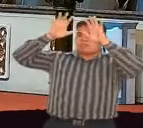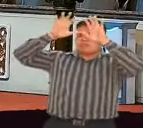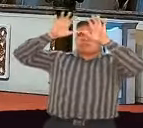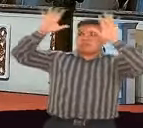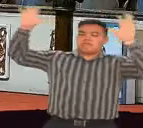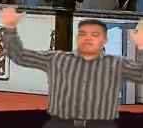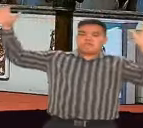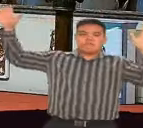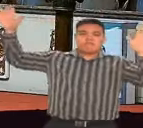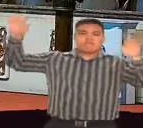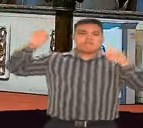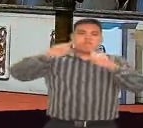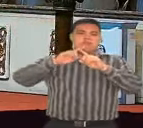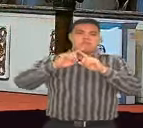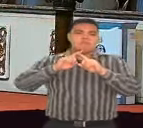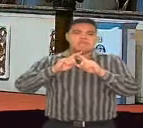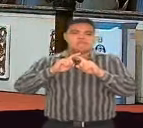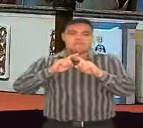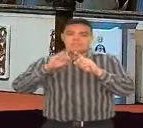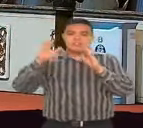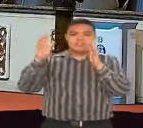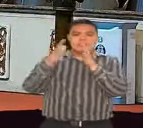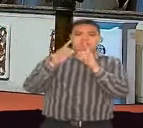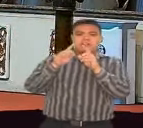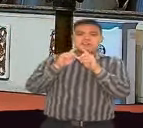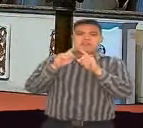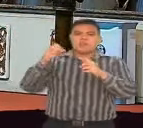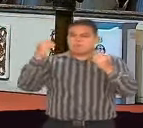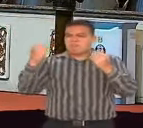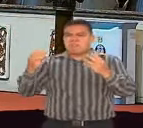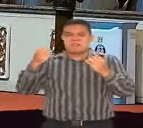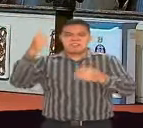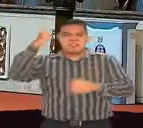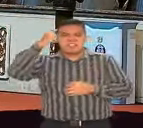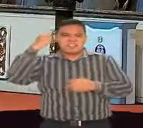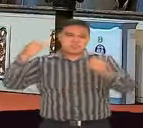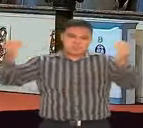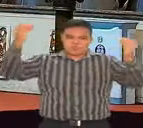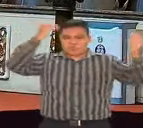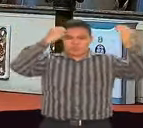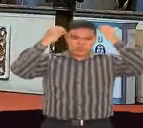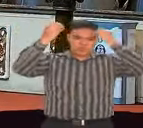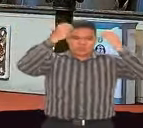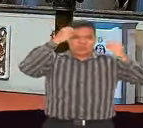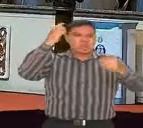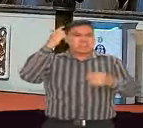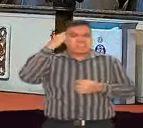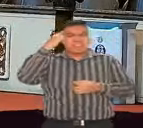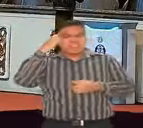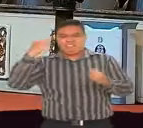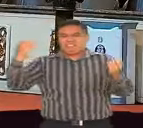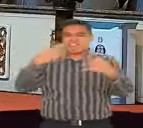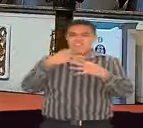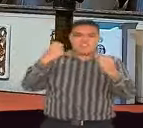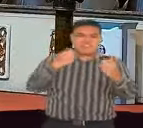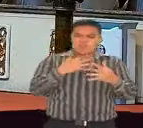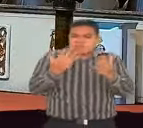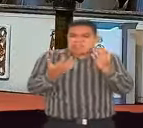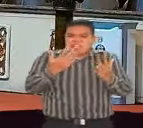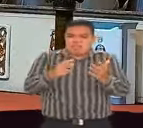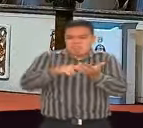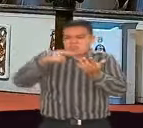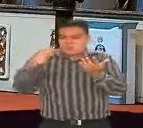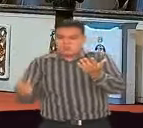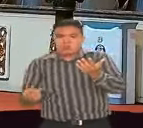kaning PC, pero di to cable, gamaya ra makain. Daghan na kay kagunahuna. Unsak hag mo, gawas ni sa iyang kuan, mahagbong